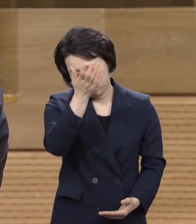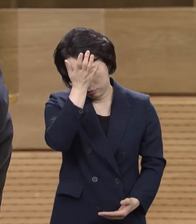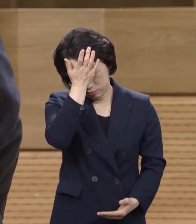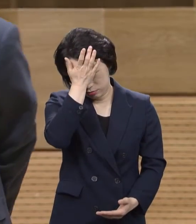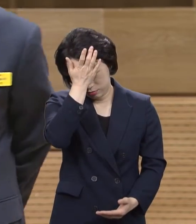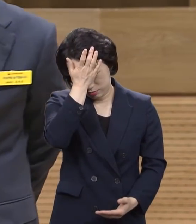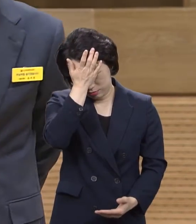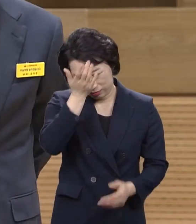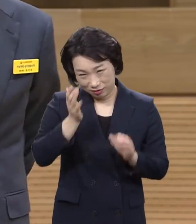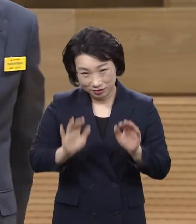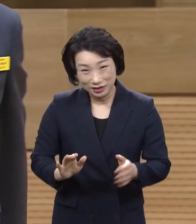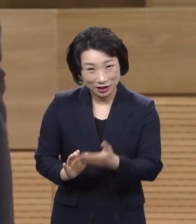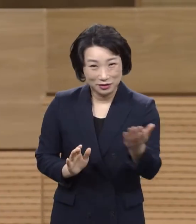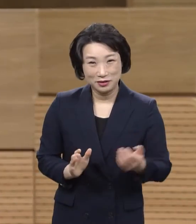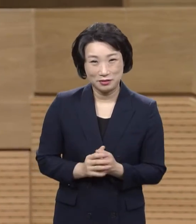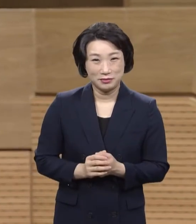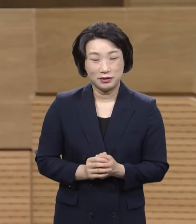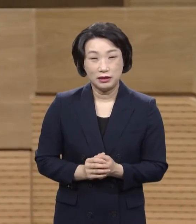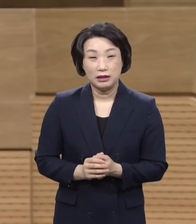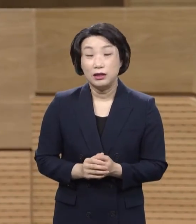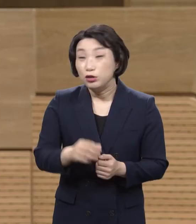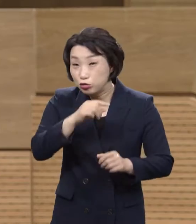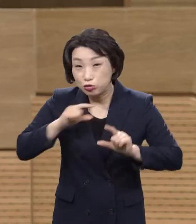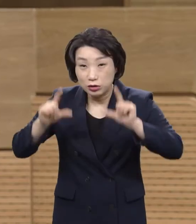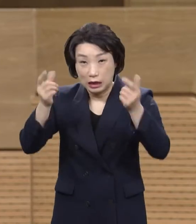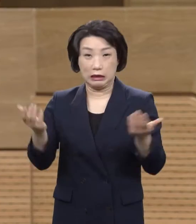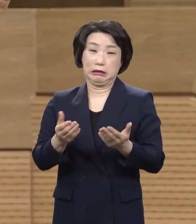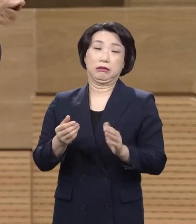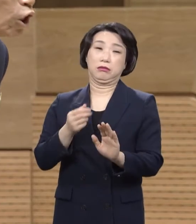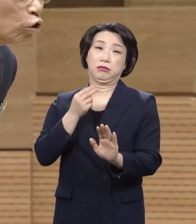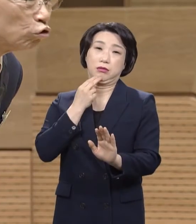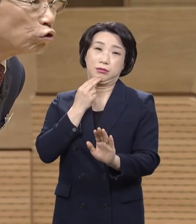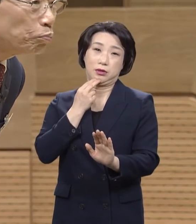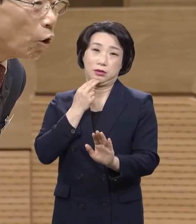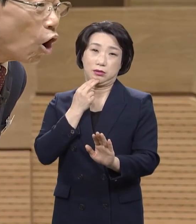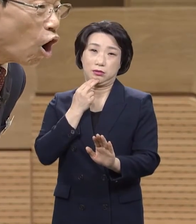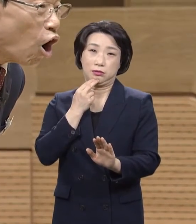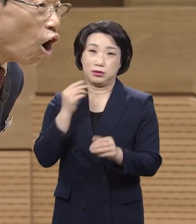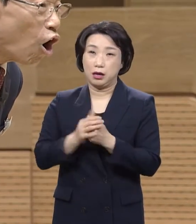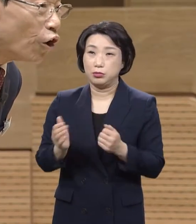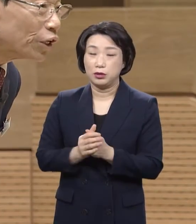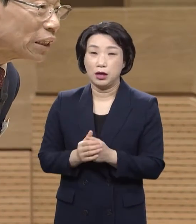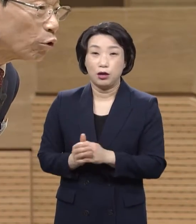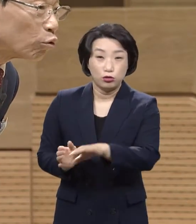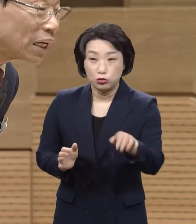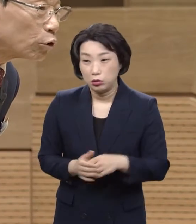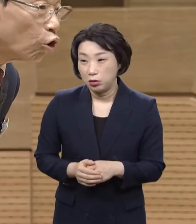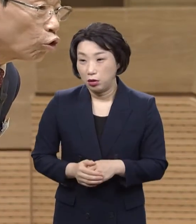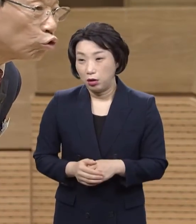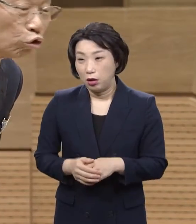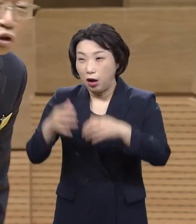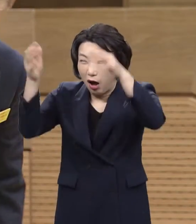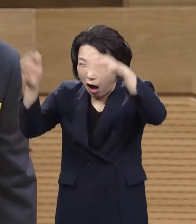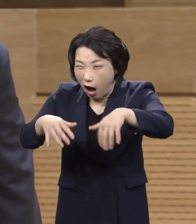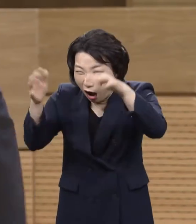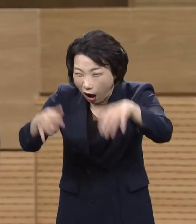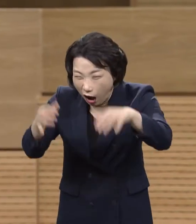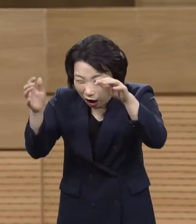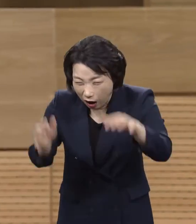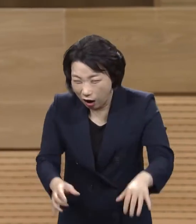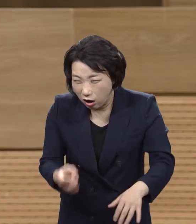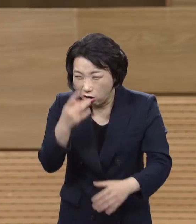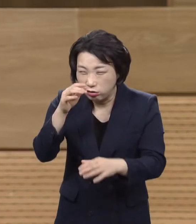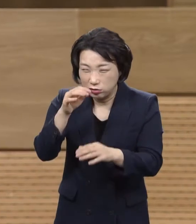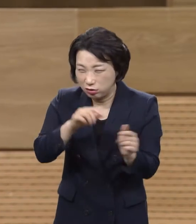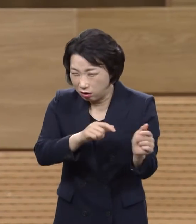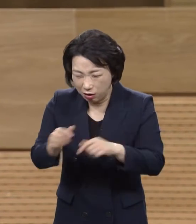응? 그러니까 일하지 않는 이런 것 때문에 눈 뻔히 뜨고 다 썩고 눈